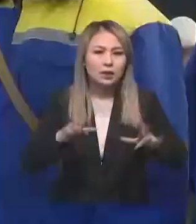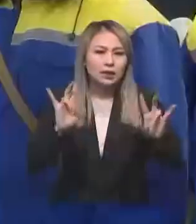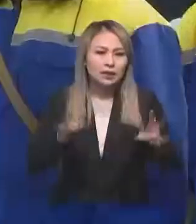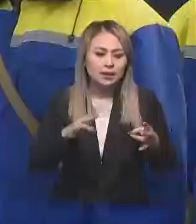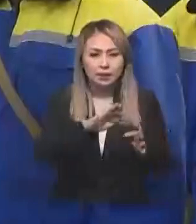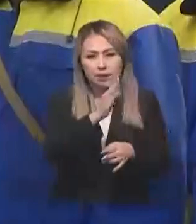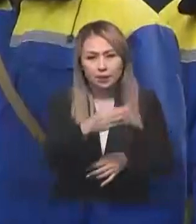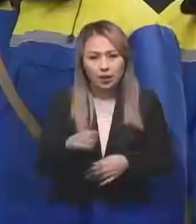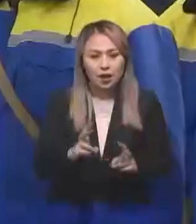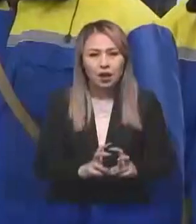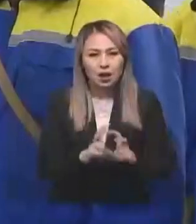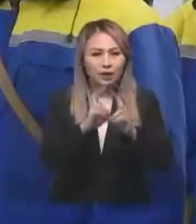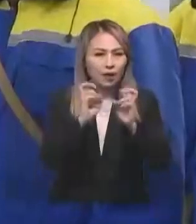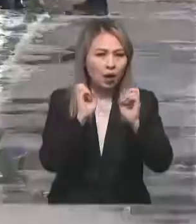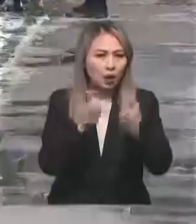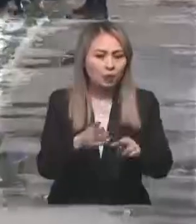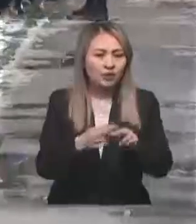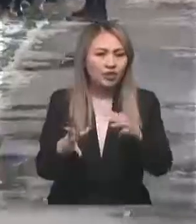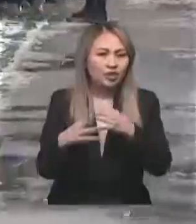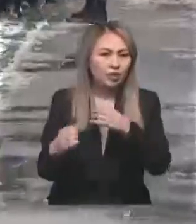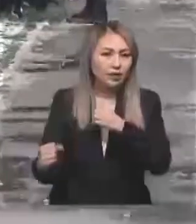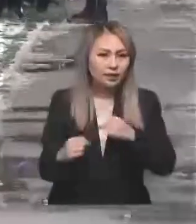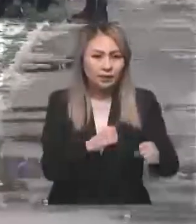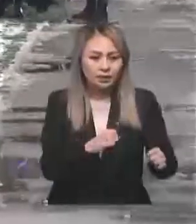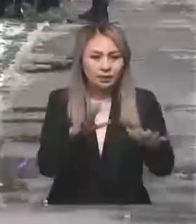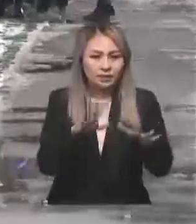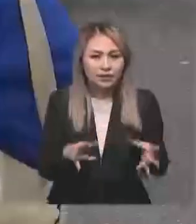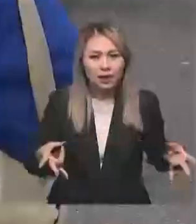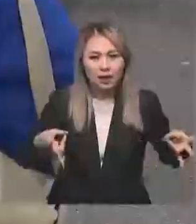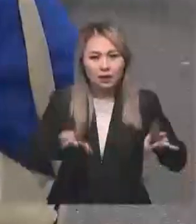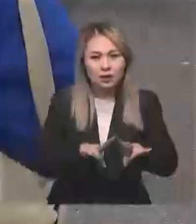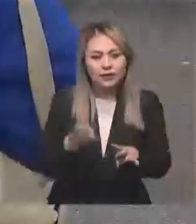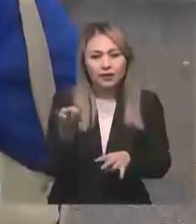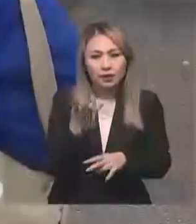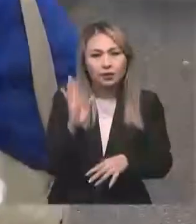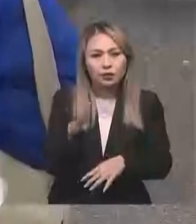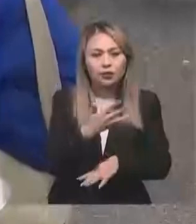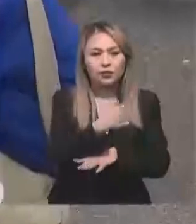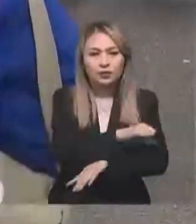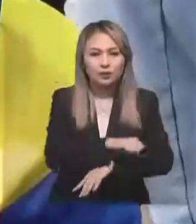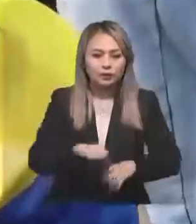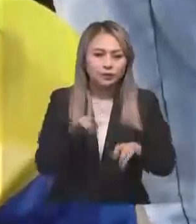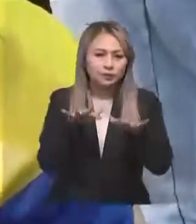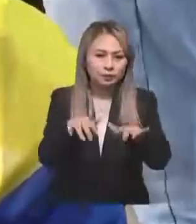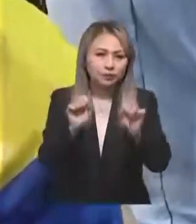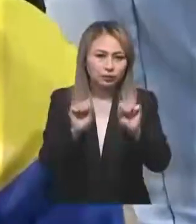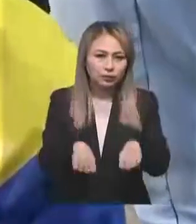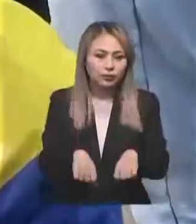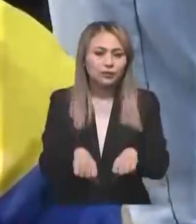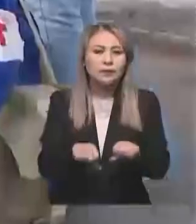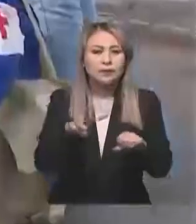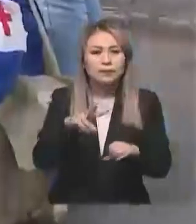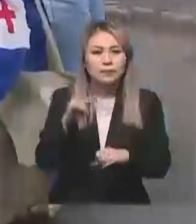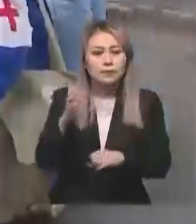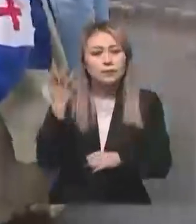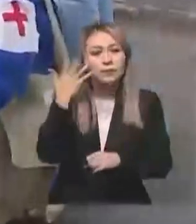Баспалдақ пен лифт қауіпті. Жер тербелісі тоқтағанша ғимарат ішінде қалу керек. Тек содан кейін ғана сырттағы ашық алаңға шығу керек дейді мамандар. Төтенше